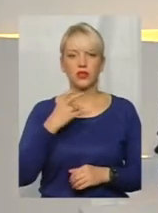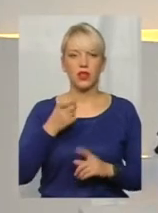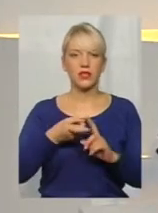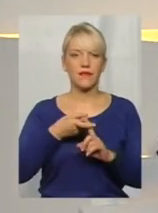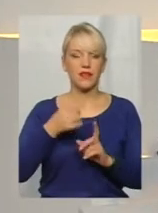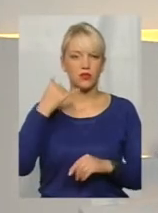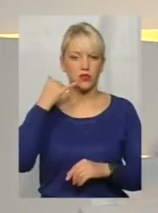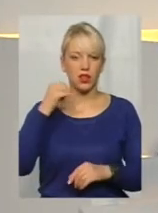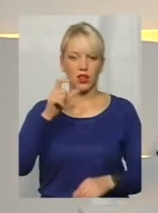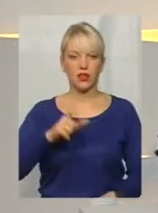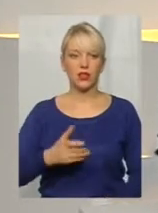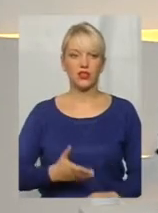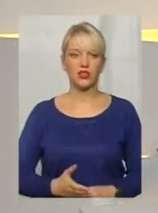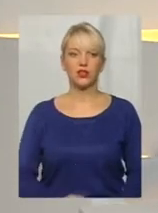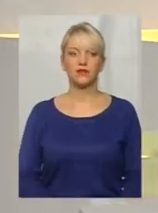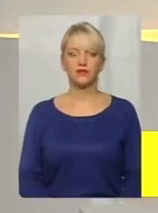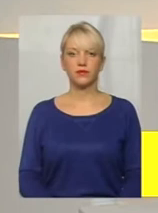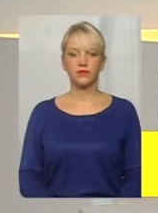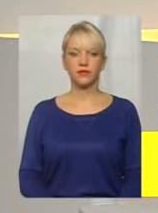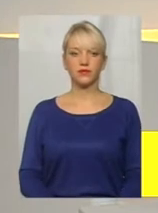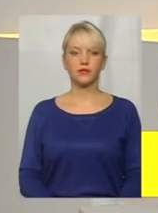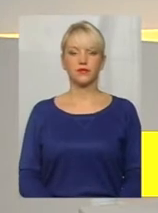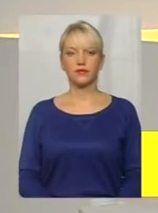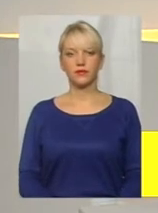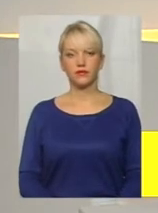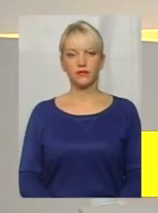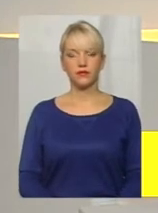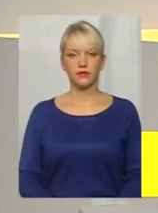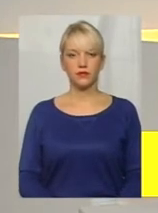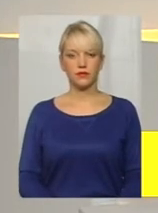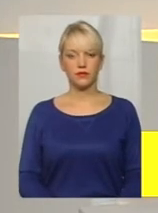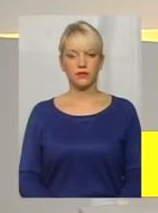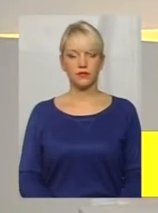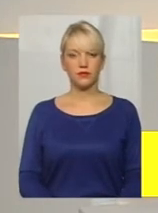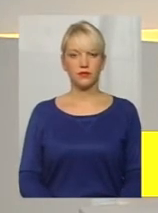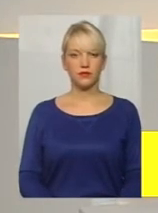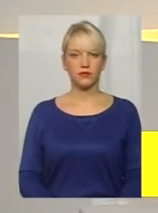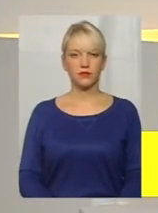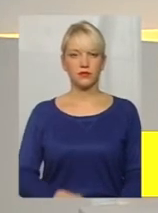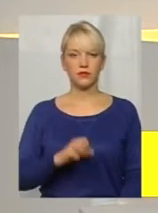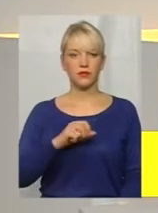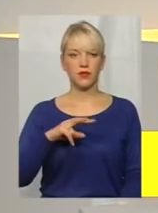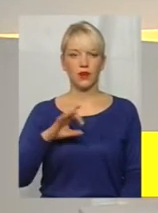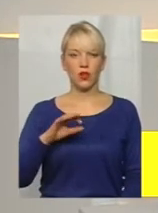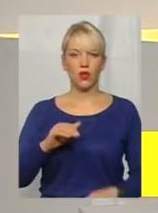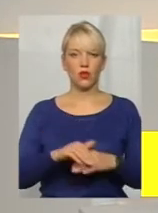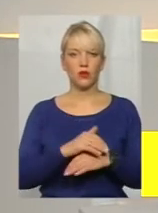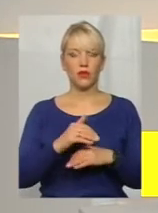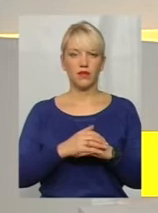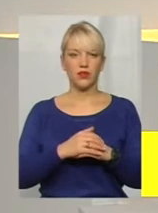є телеглядач. Давайте послухаємо його питання. Ми чуємо вас. Добрий вечір. Алло, добрий вечір. Добрий